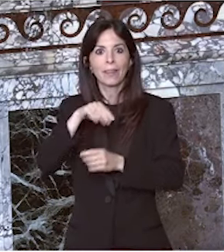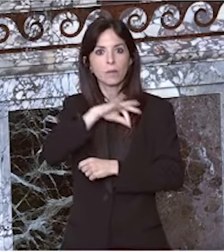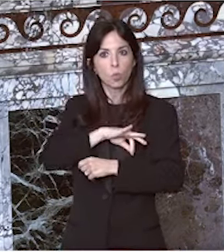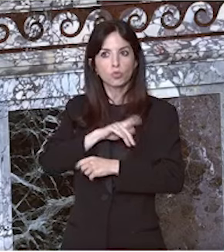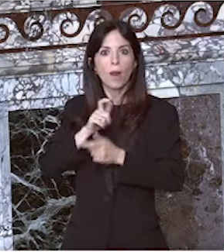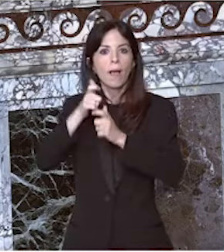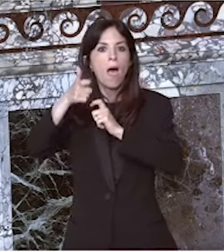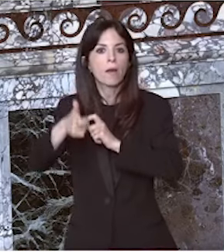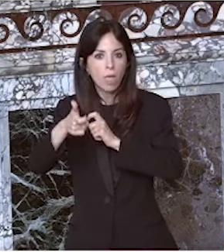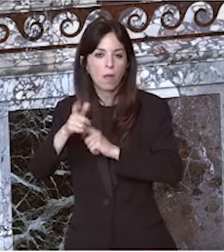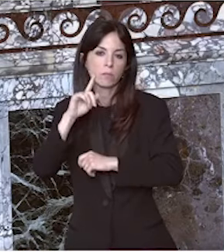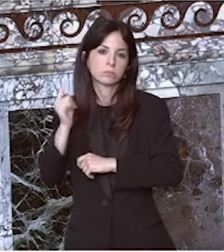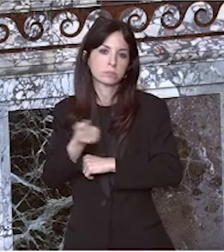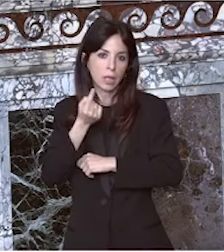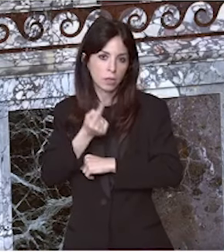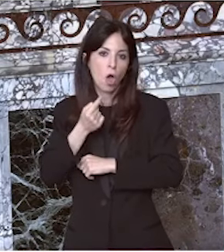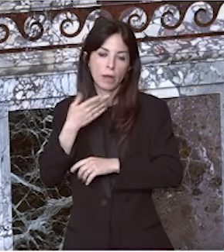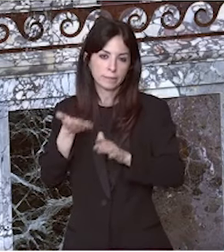più favorevoli.